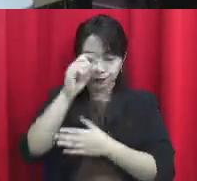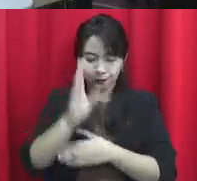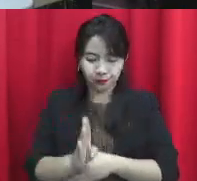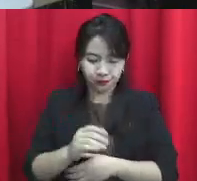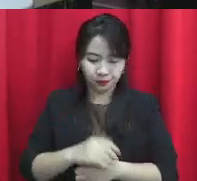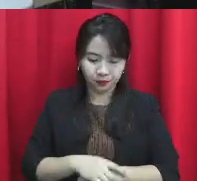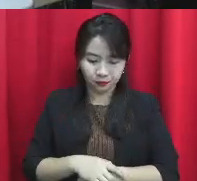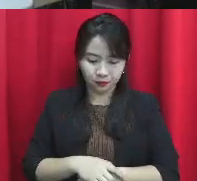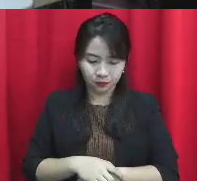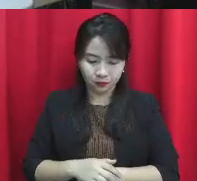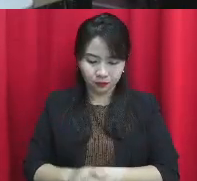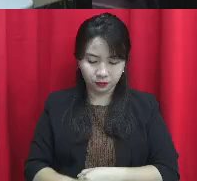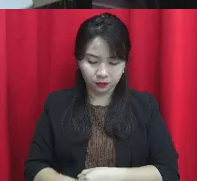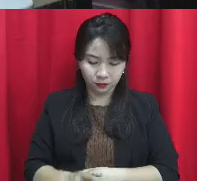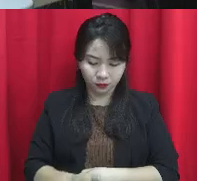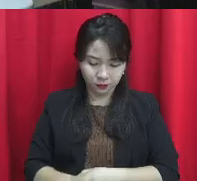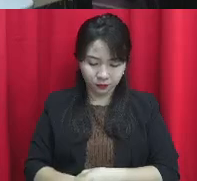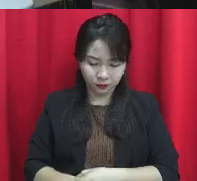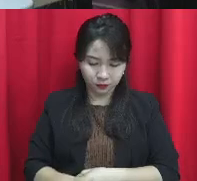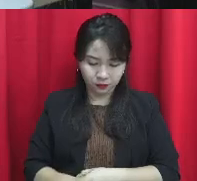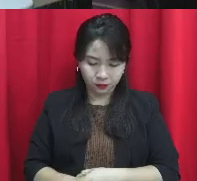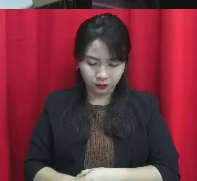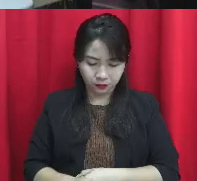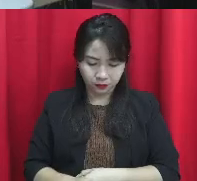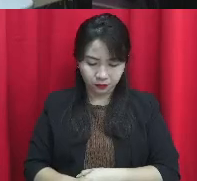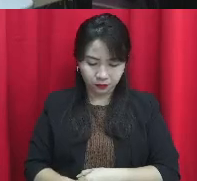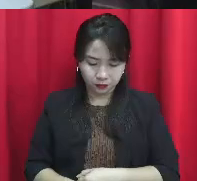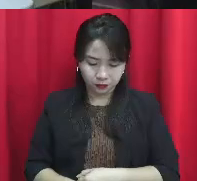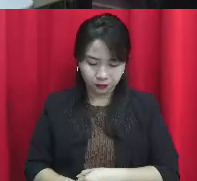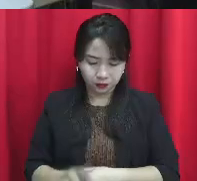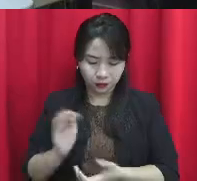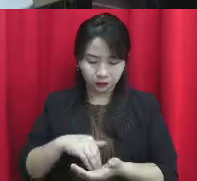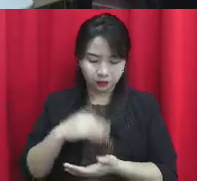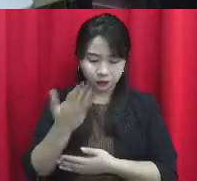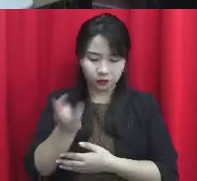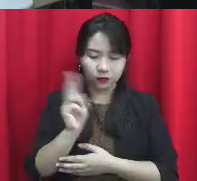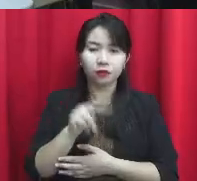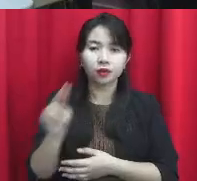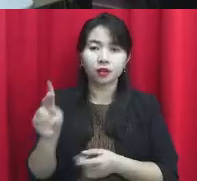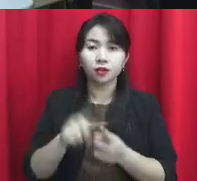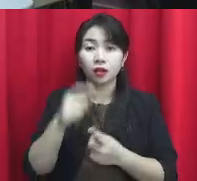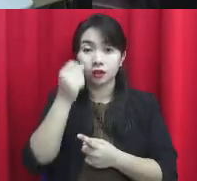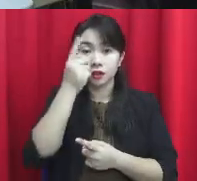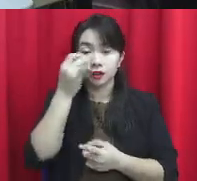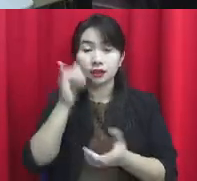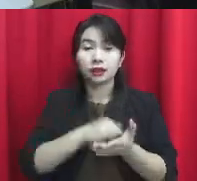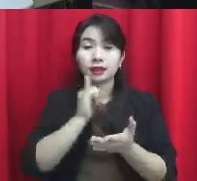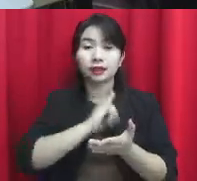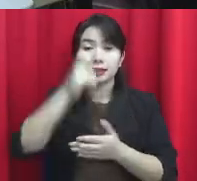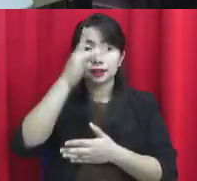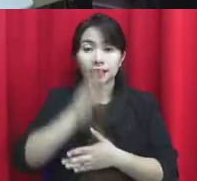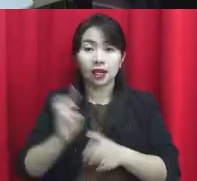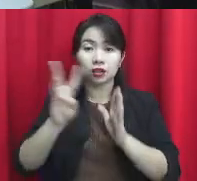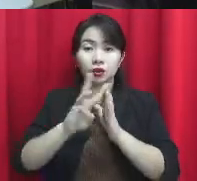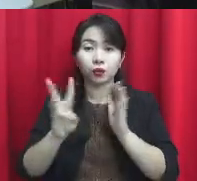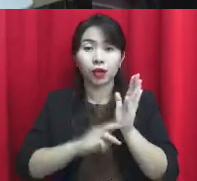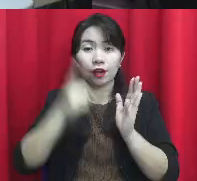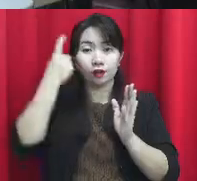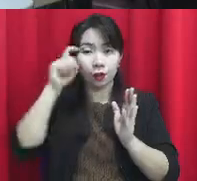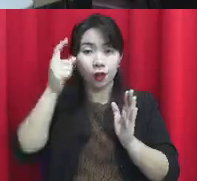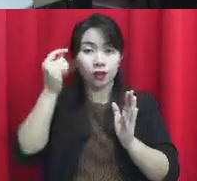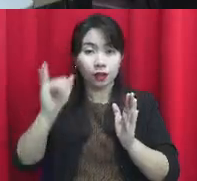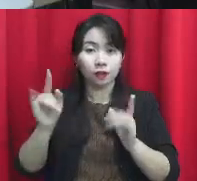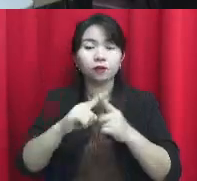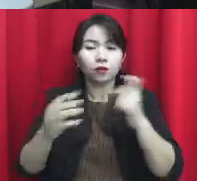see kaya ko sinasabi sa inyo yan mga kapatid You have to understand that if it's God's will for them to grow and it is